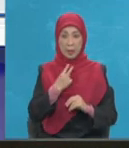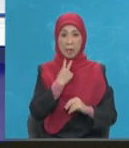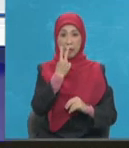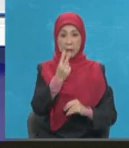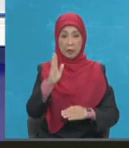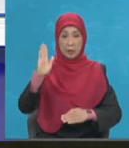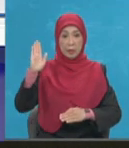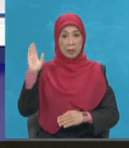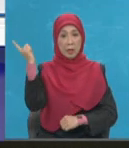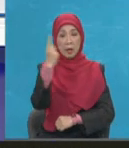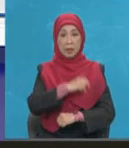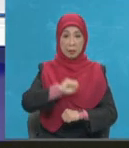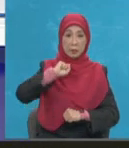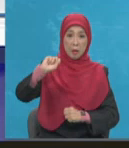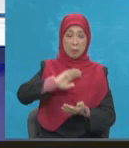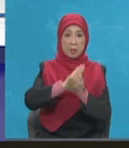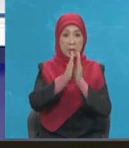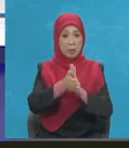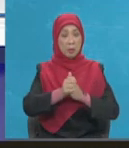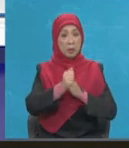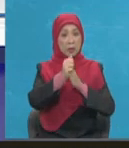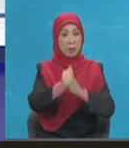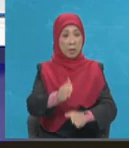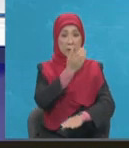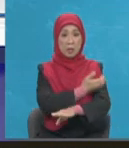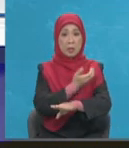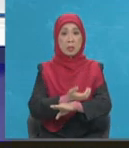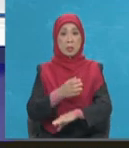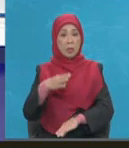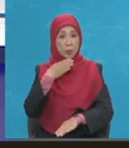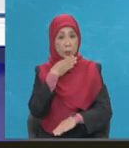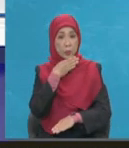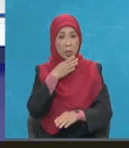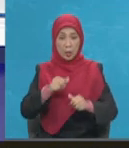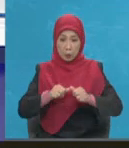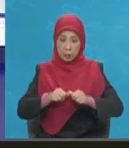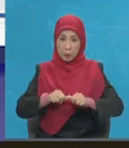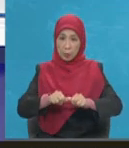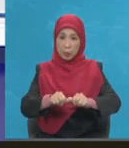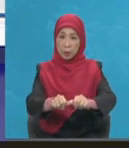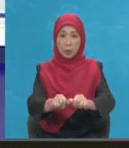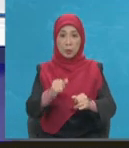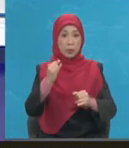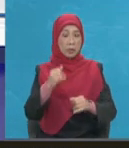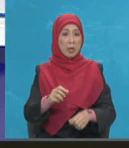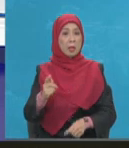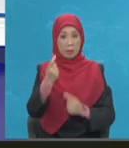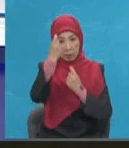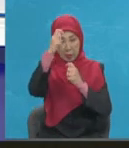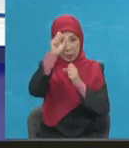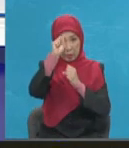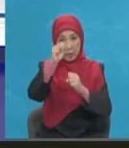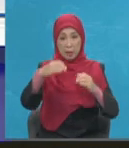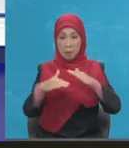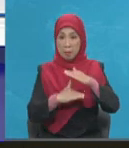Lafaz ikrar Hari Kebangsaan menjadi pemacu kepada generasi muda untuk terus meningkatkan jati diri dan taat setia